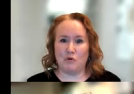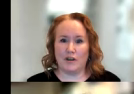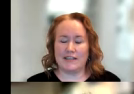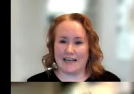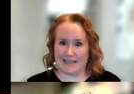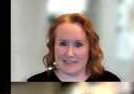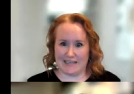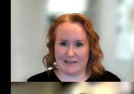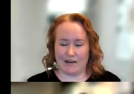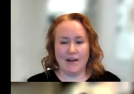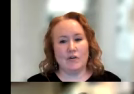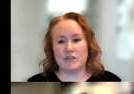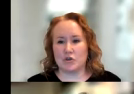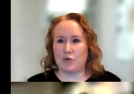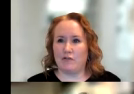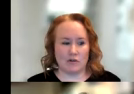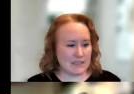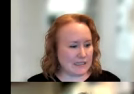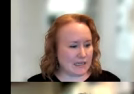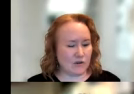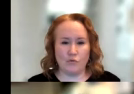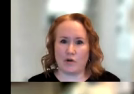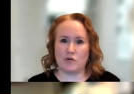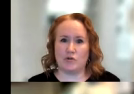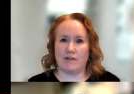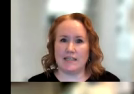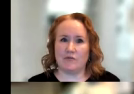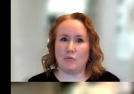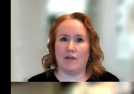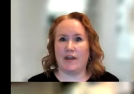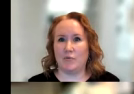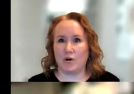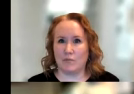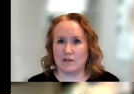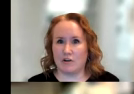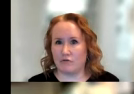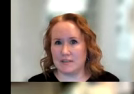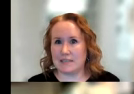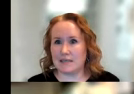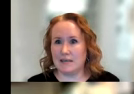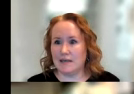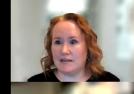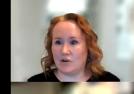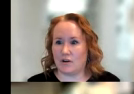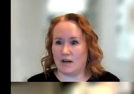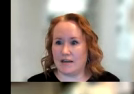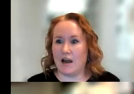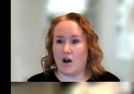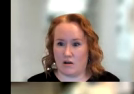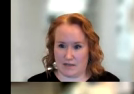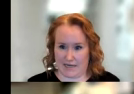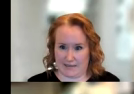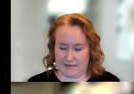inn på tilgjengelighetsdirektivet. Vi skal også prøve å snike inn noen pauser underveis, for planen at programmet skal være nå fra 10 til klokka